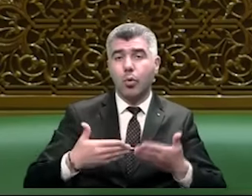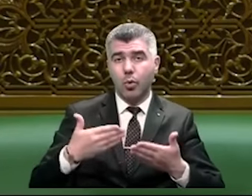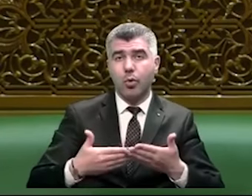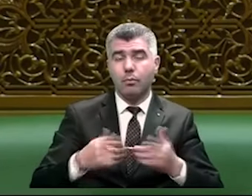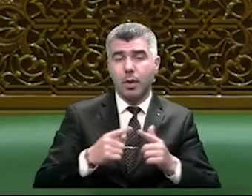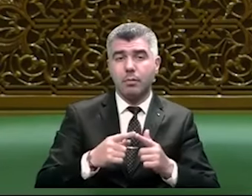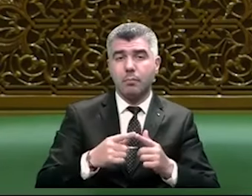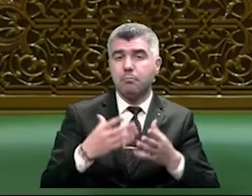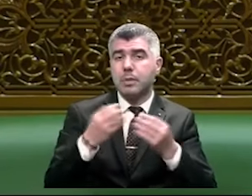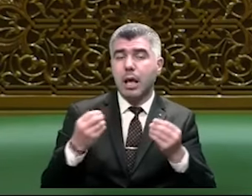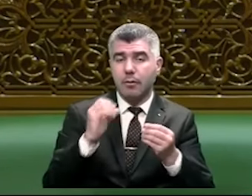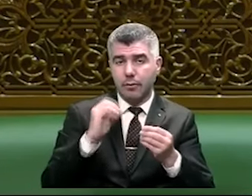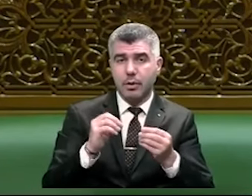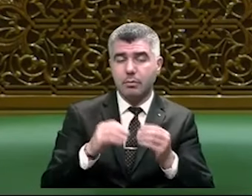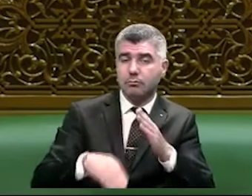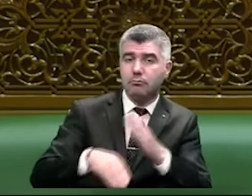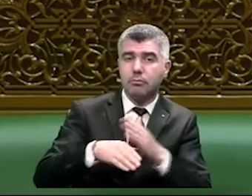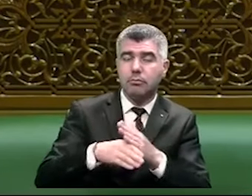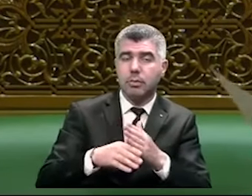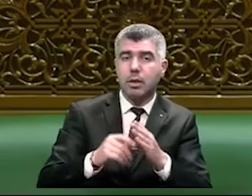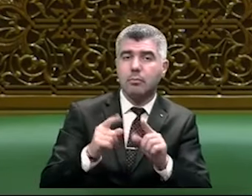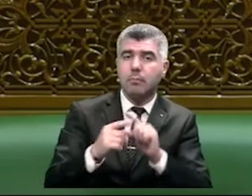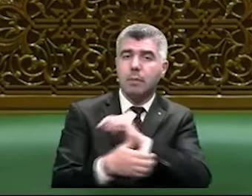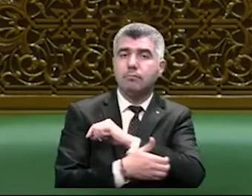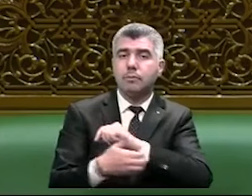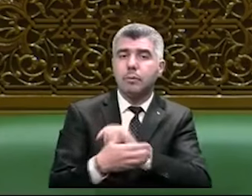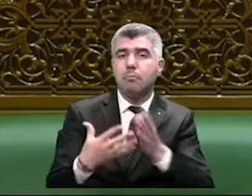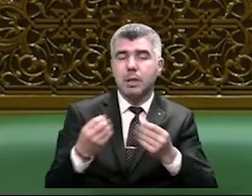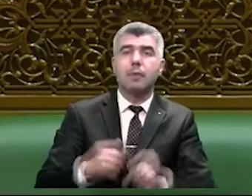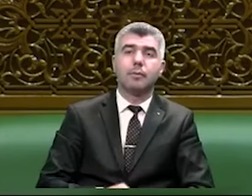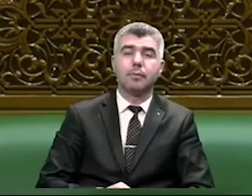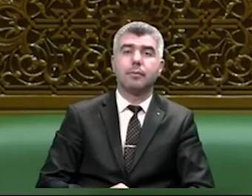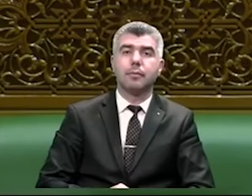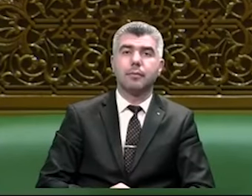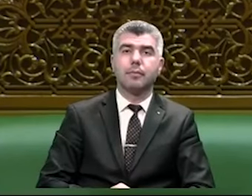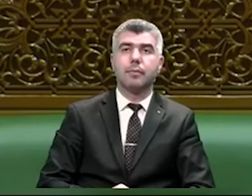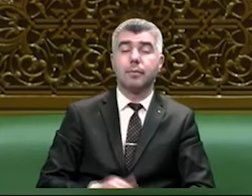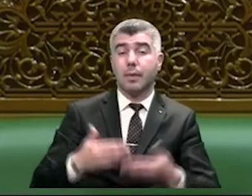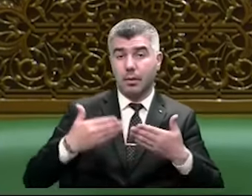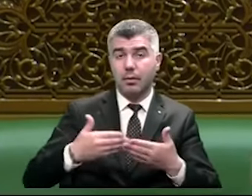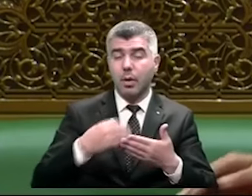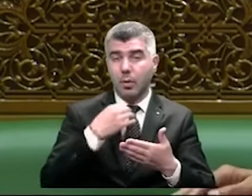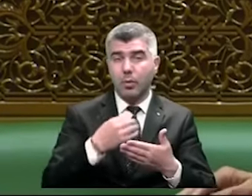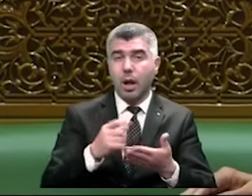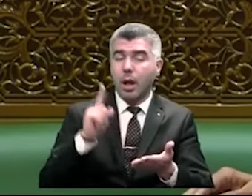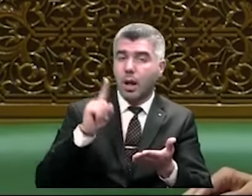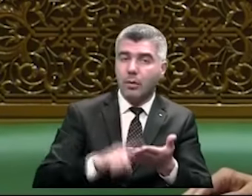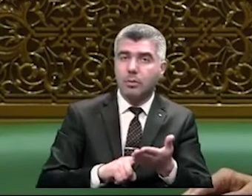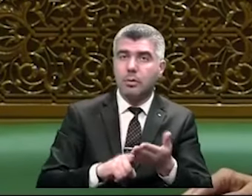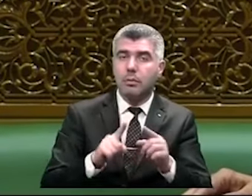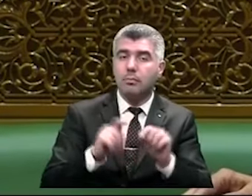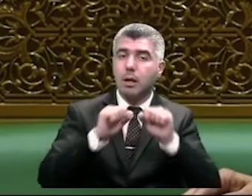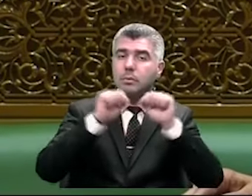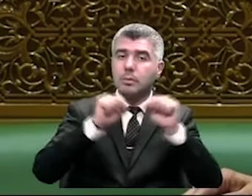الصفوف ديال الاقسام والمدارس والجامعات باعلى نسب النجاح والتفوق وفي هذا السياق لابد ان اعرج كذلك للاحتقان اللي